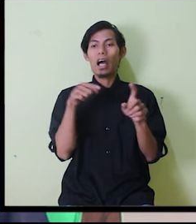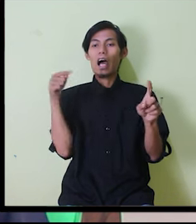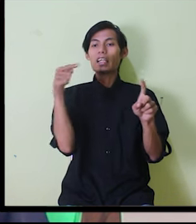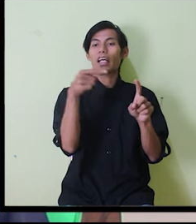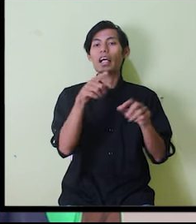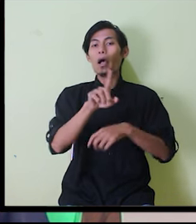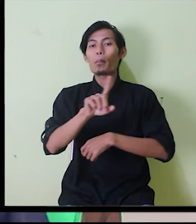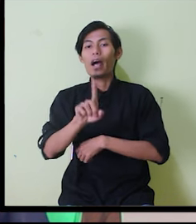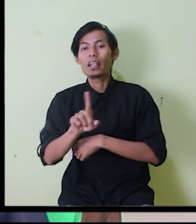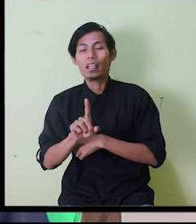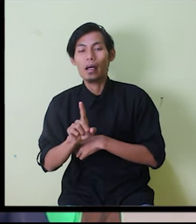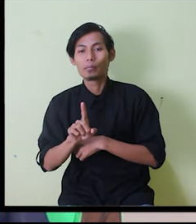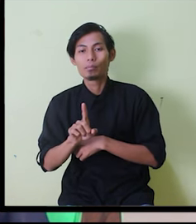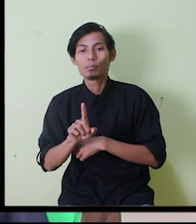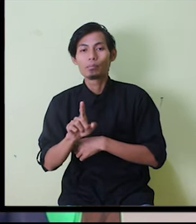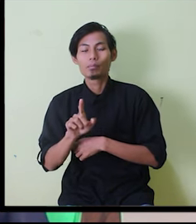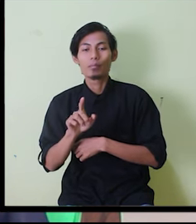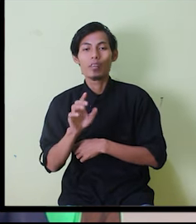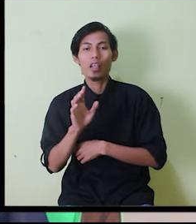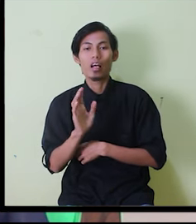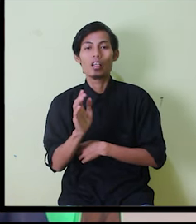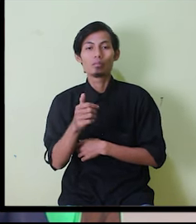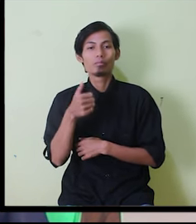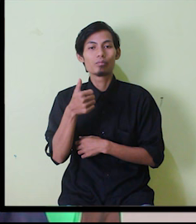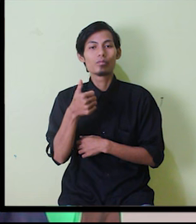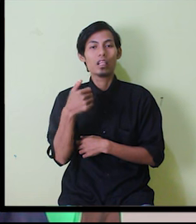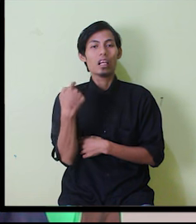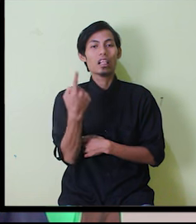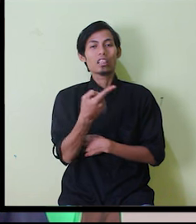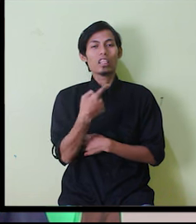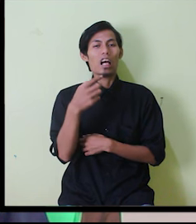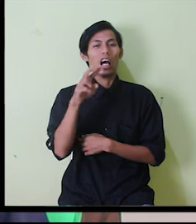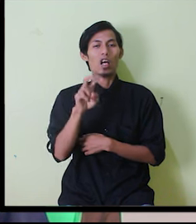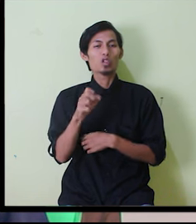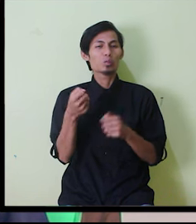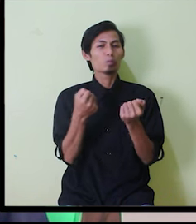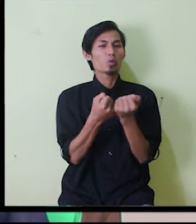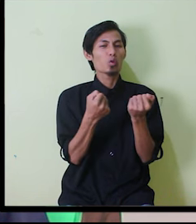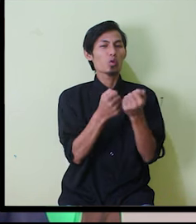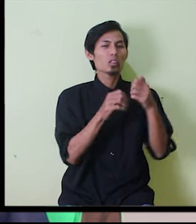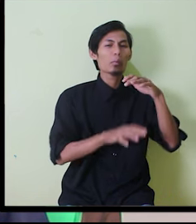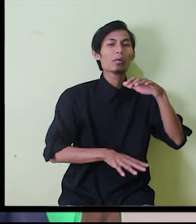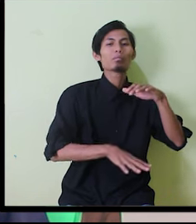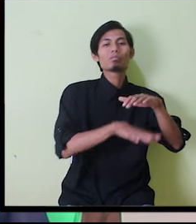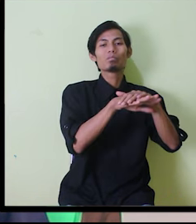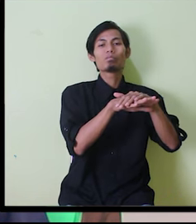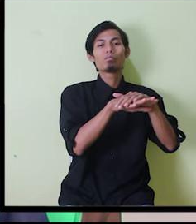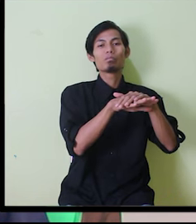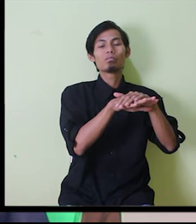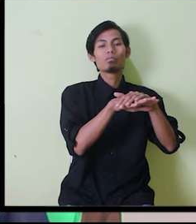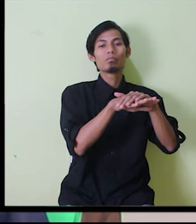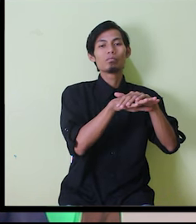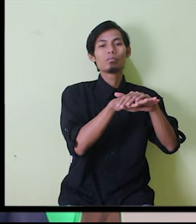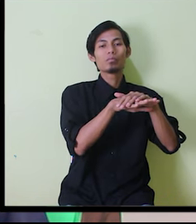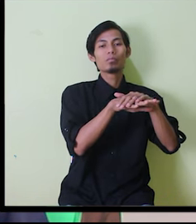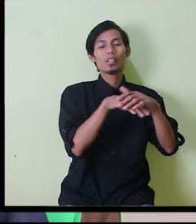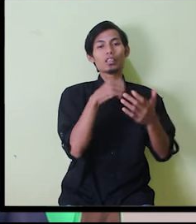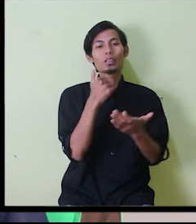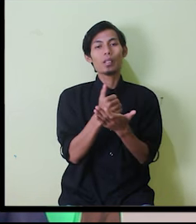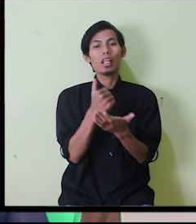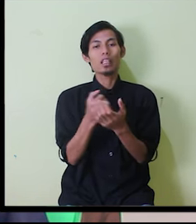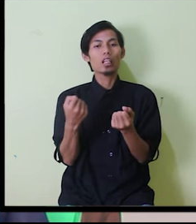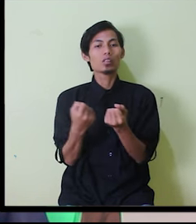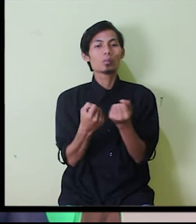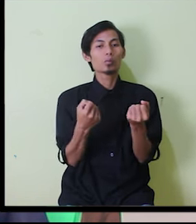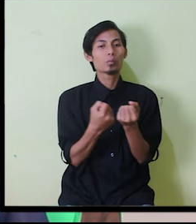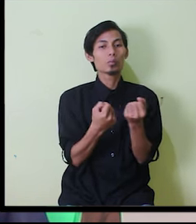dan sebisa mungkin itu kita support semaksimal mungkin dan sebetulnya support